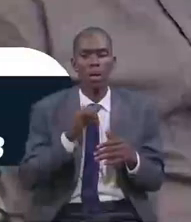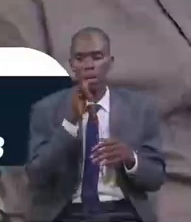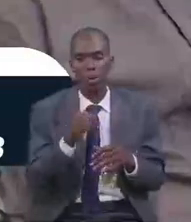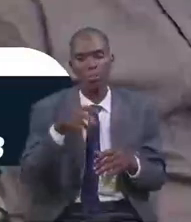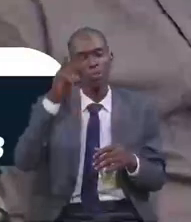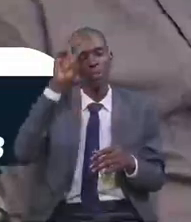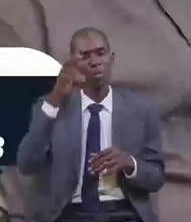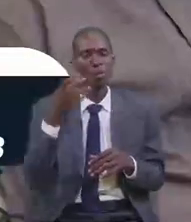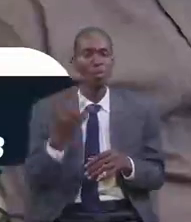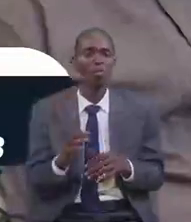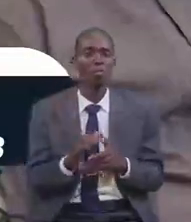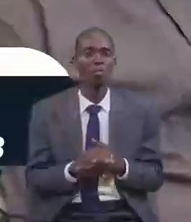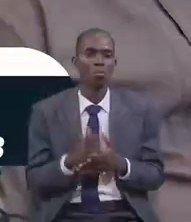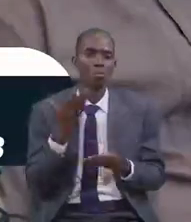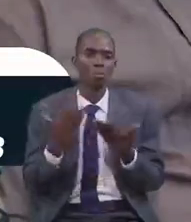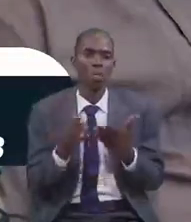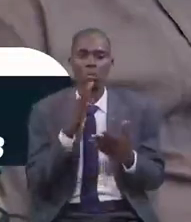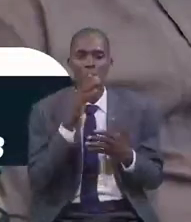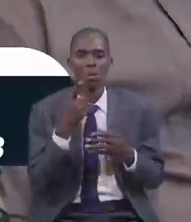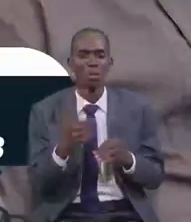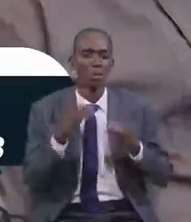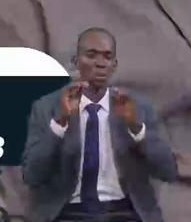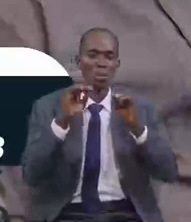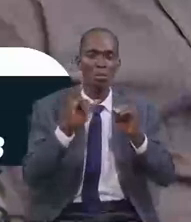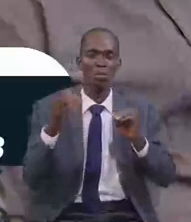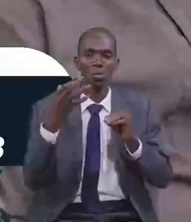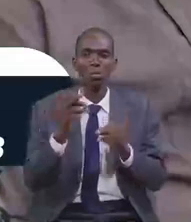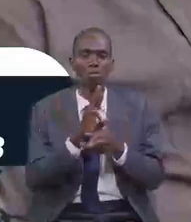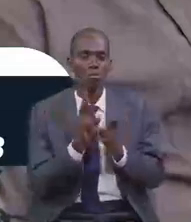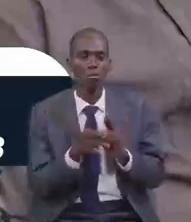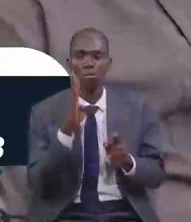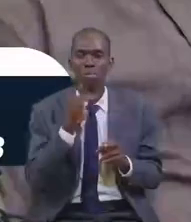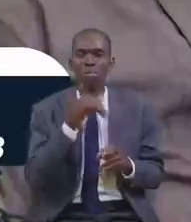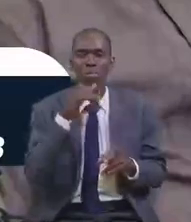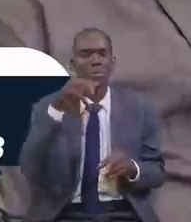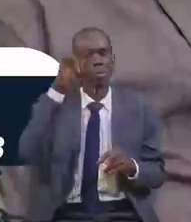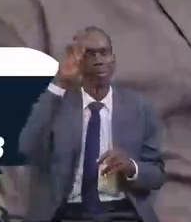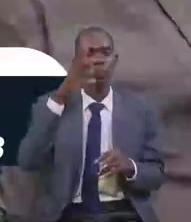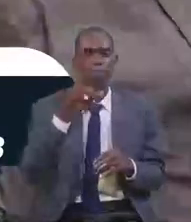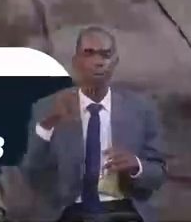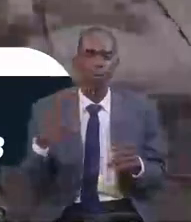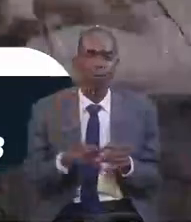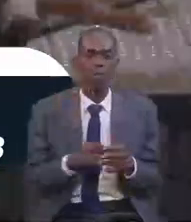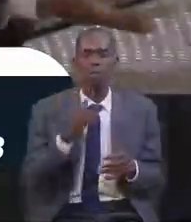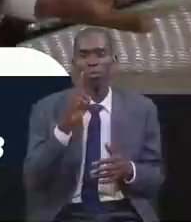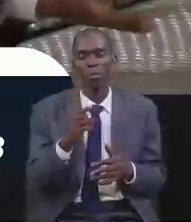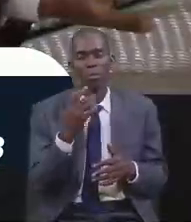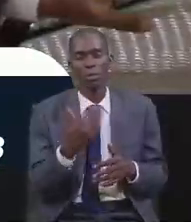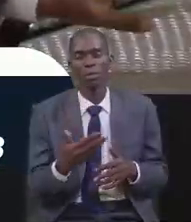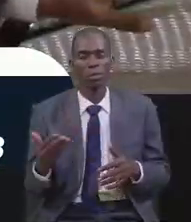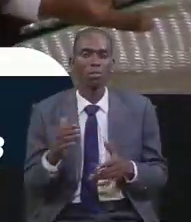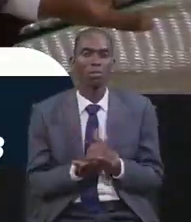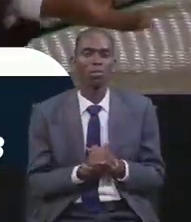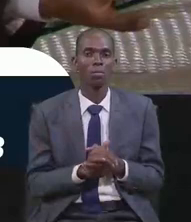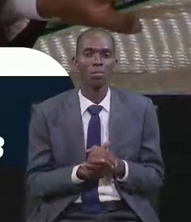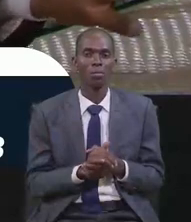mais les doctrines de la repentance, vous ne devez pas l'ignorer. Cette seule chose. Peut-être c'est